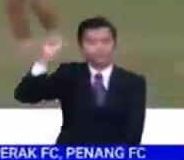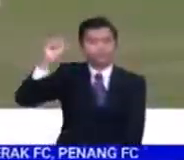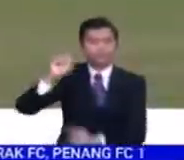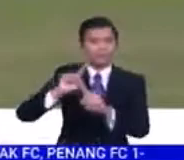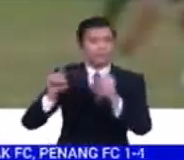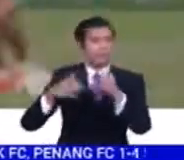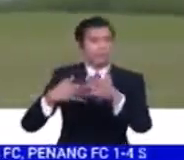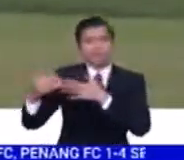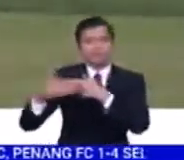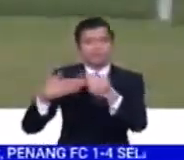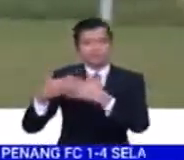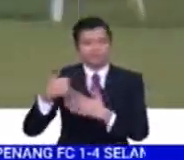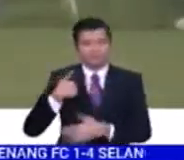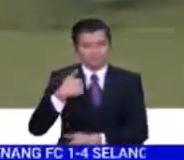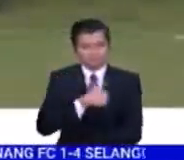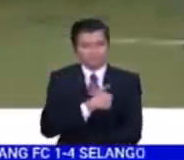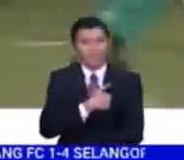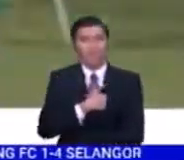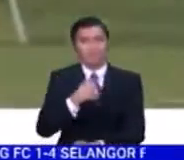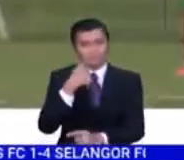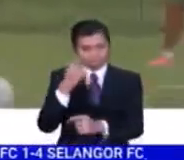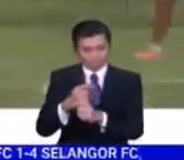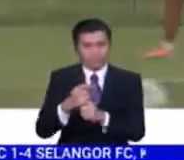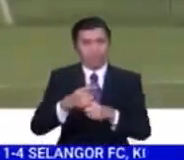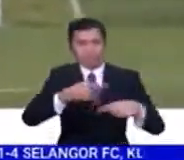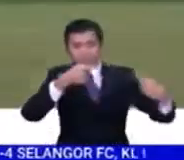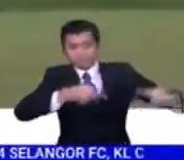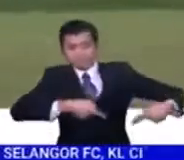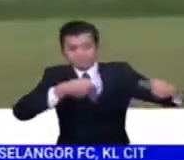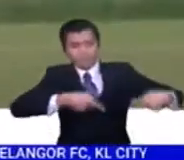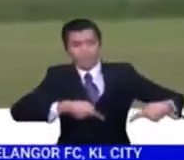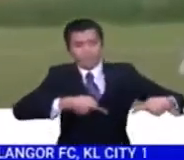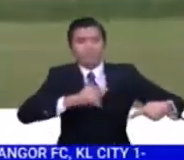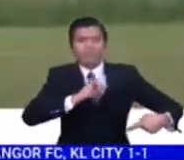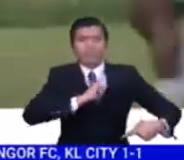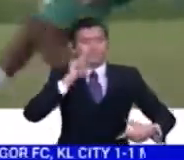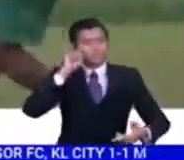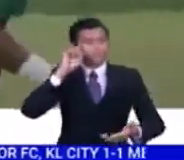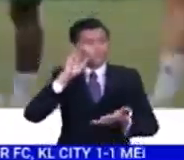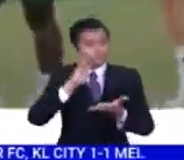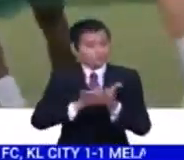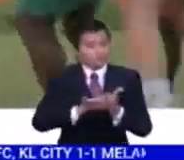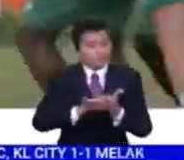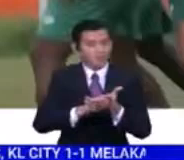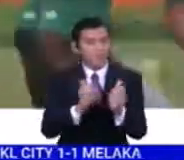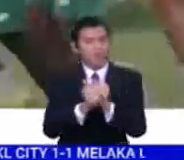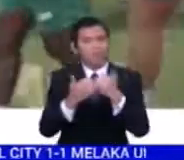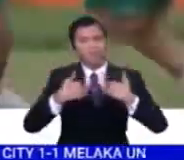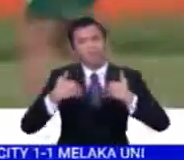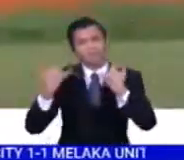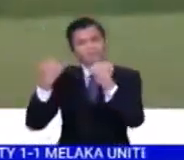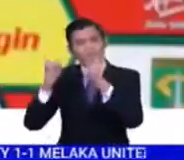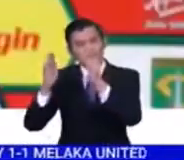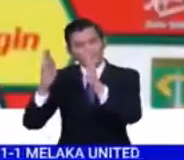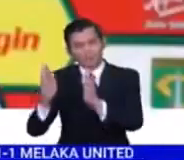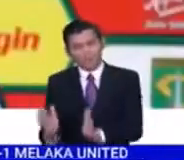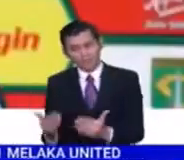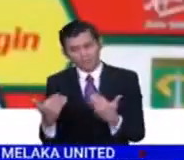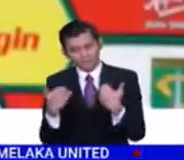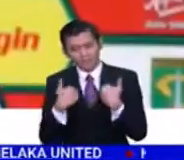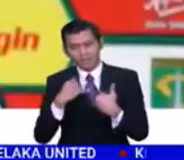itu kita harus tetap menghadapi pertandingan nanti, dan saya yakin dan percaya dengan pemain yang ada pun saya